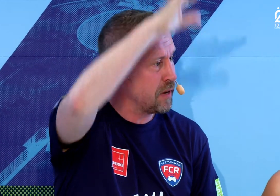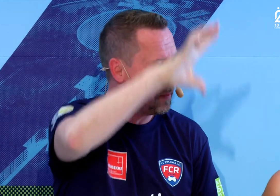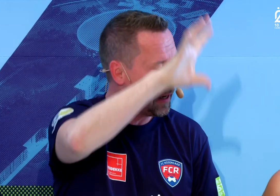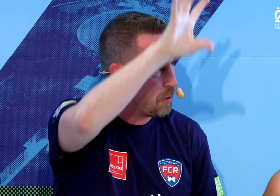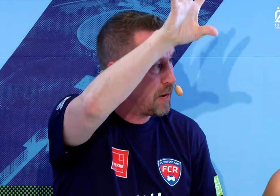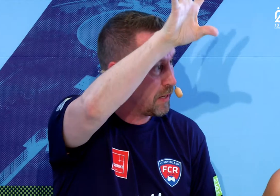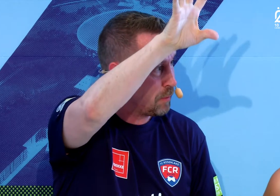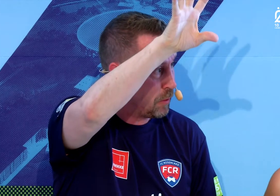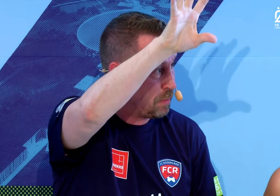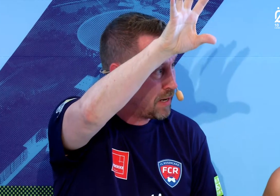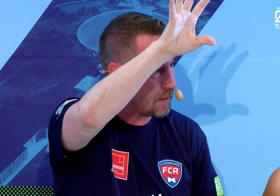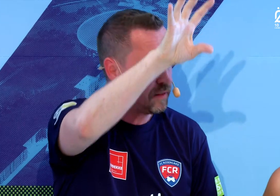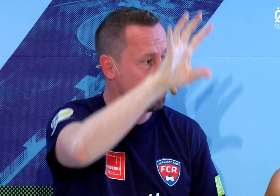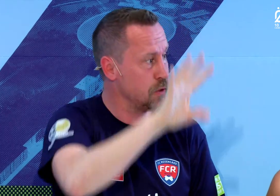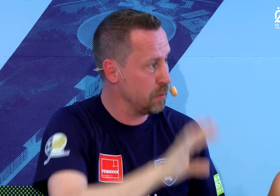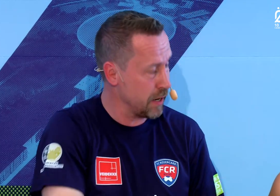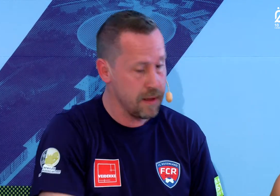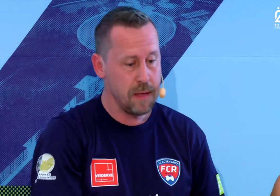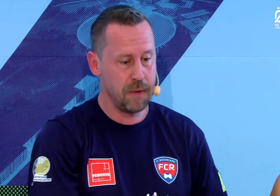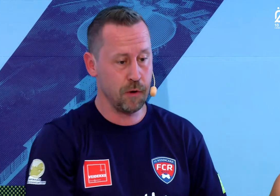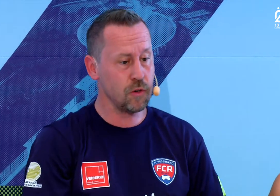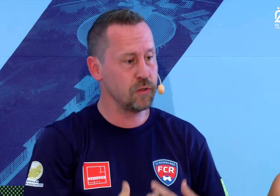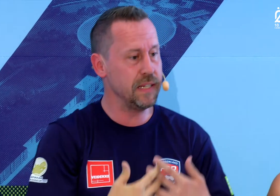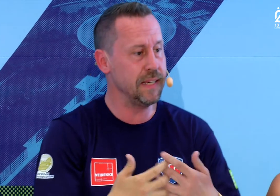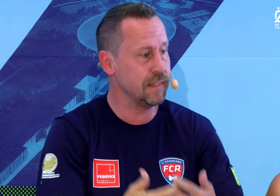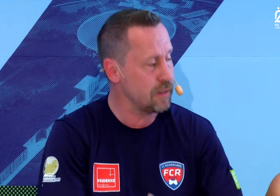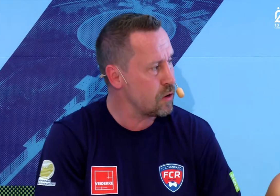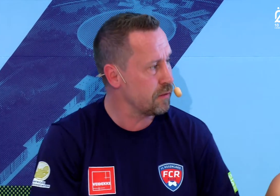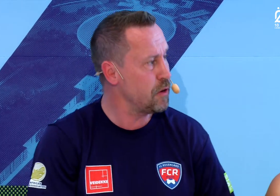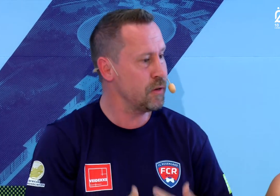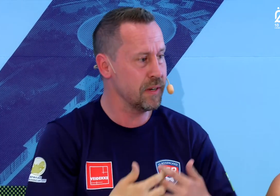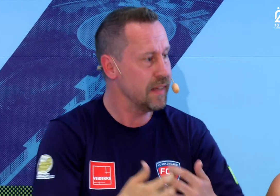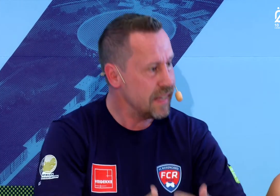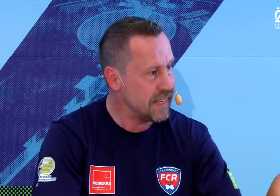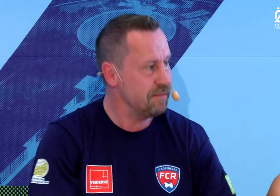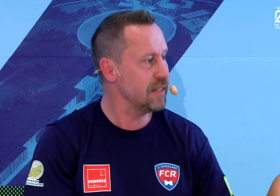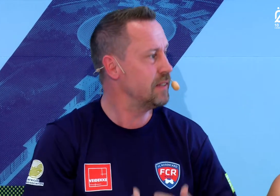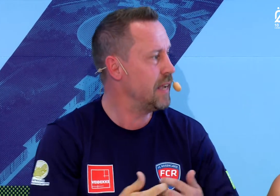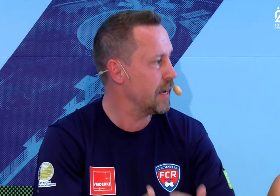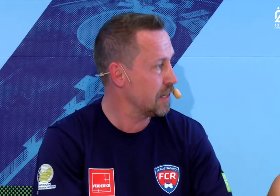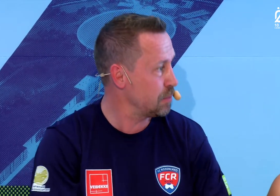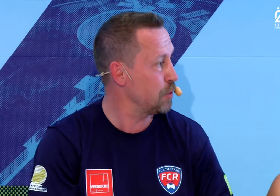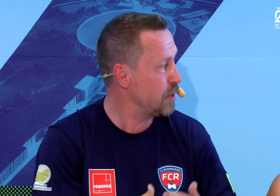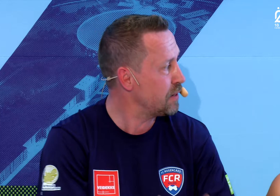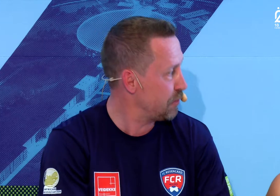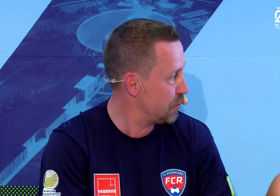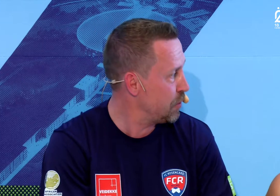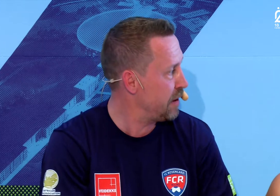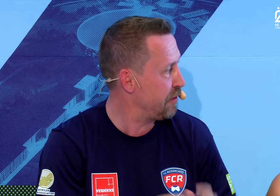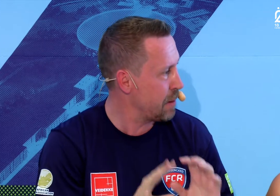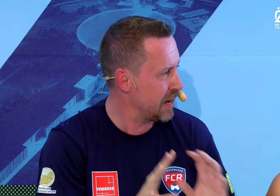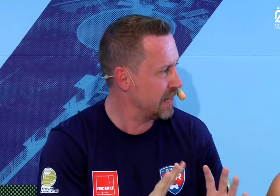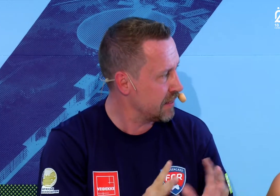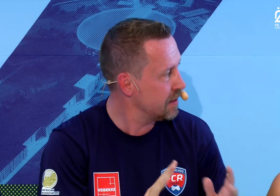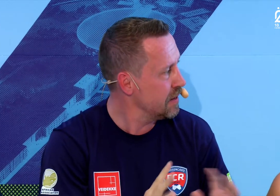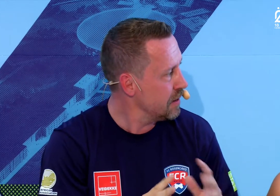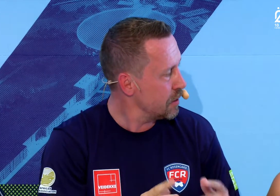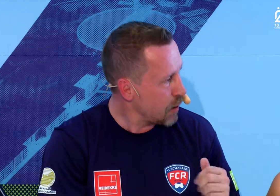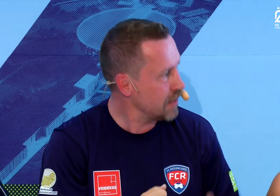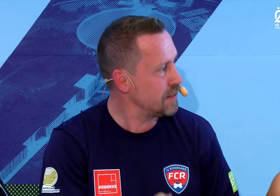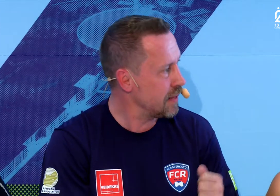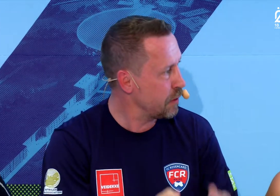ekonomiska skillnader mellan mer europeiska storklubbarna. Men det var ju också initialt, var det ju en investeringsprojekt från UEFA där man